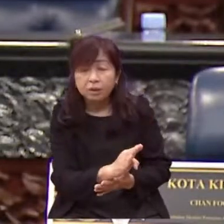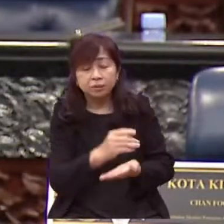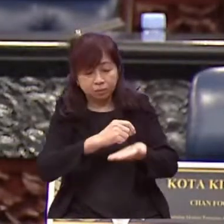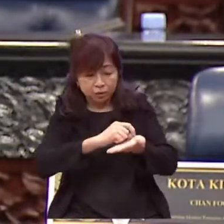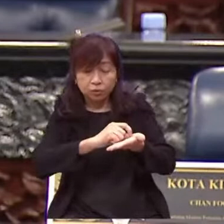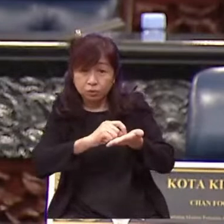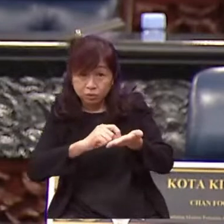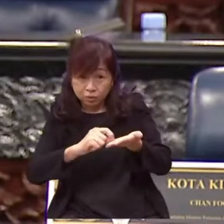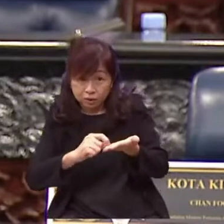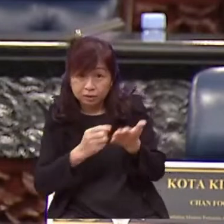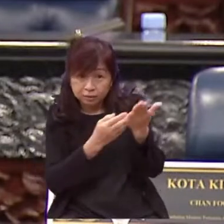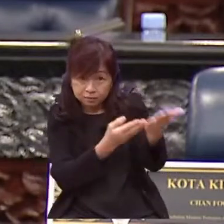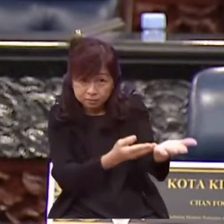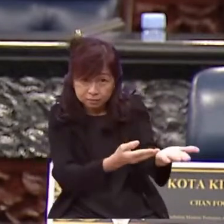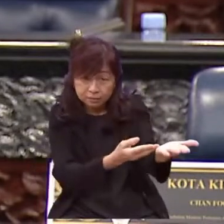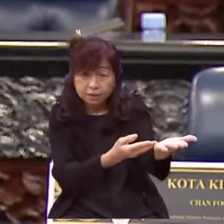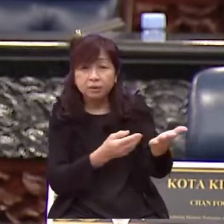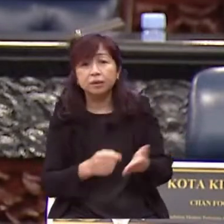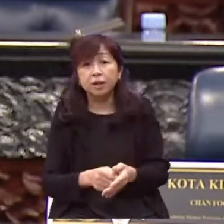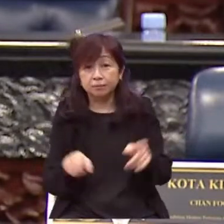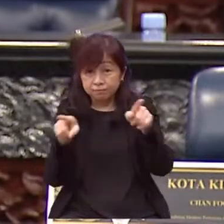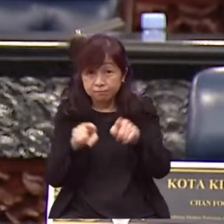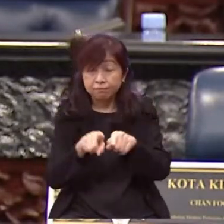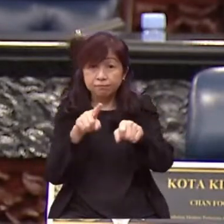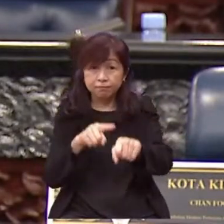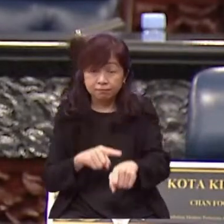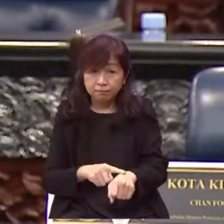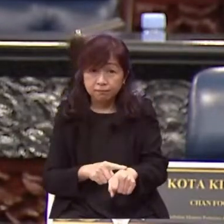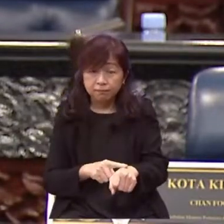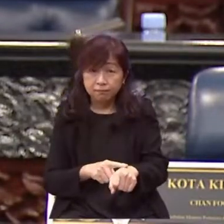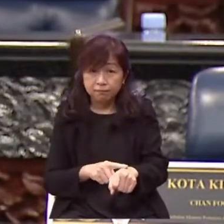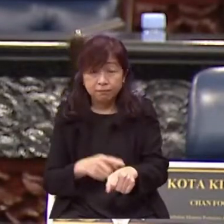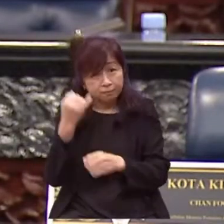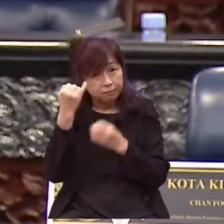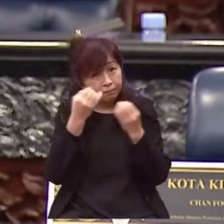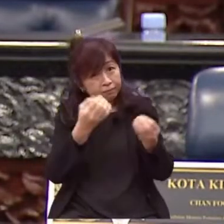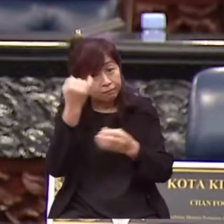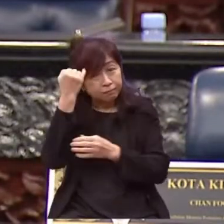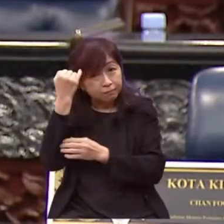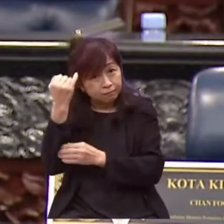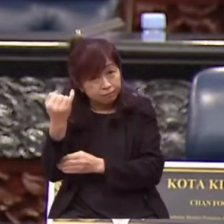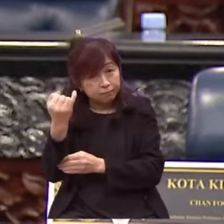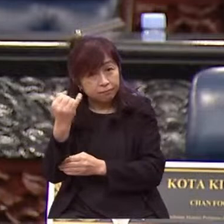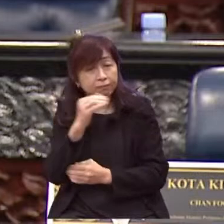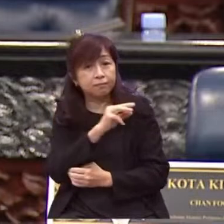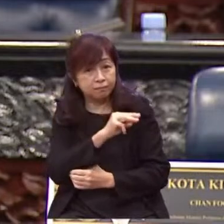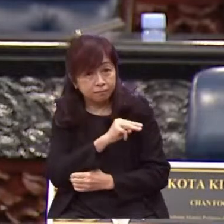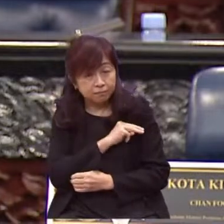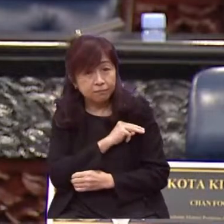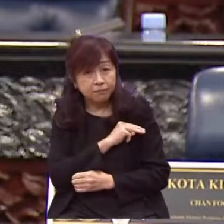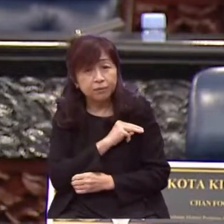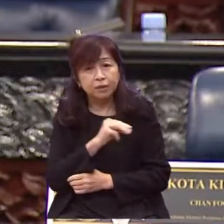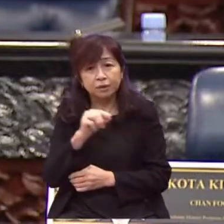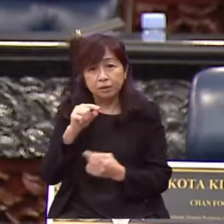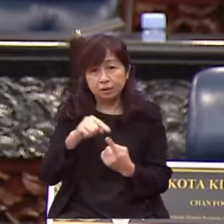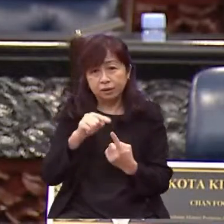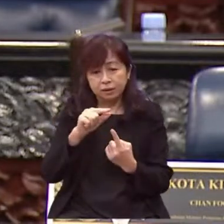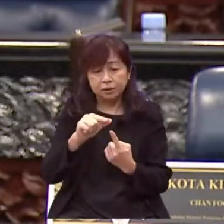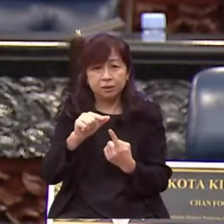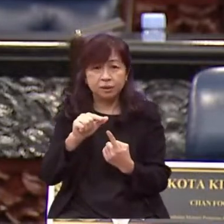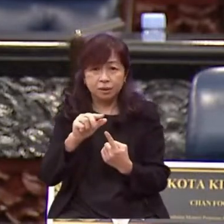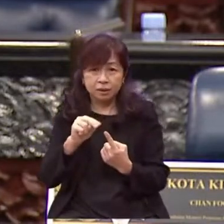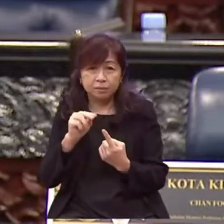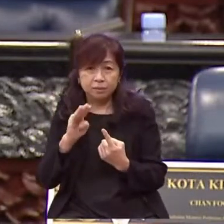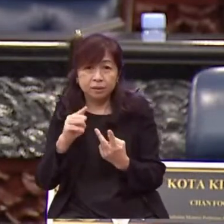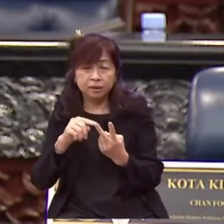cuma pada masa yang sama juga bagi pandangan Kami adalah PH CMB DMC itu sendiri